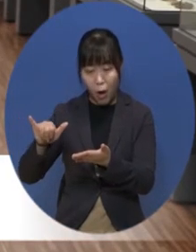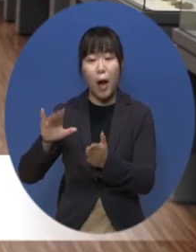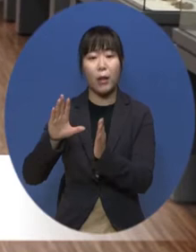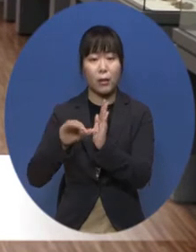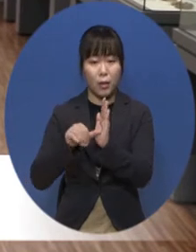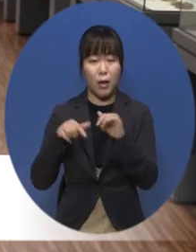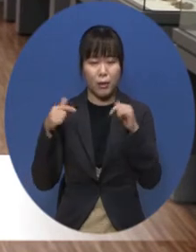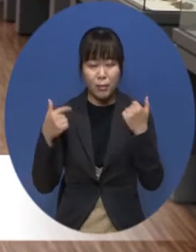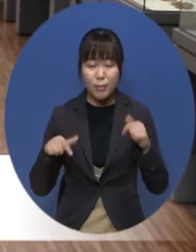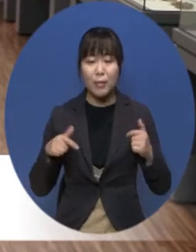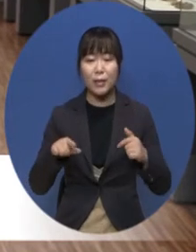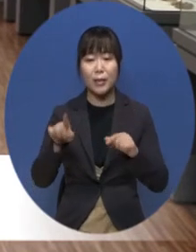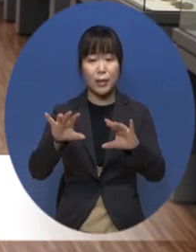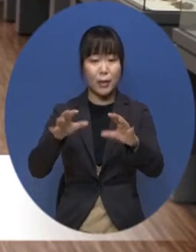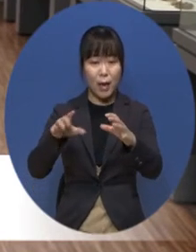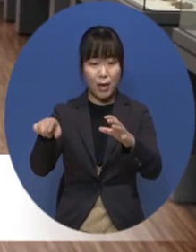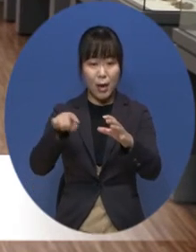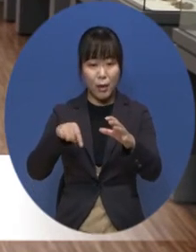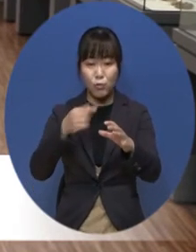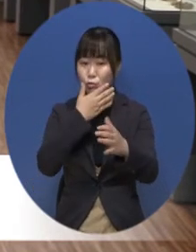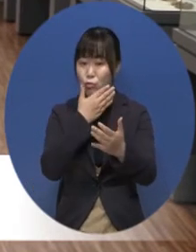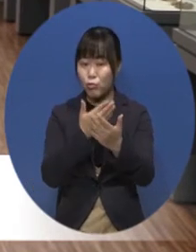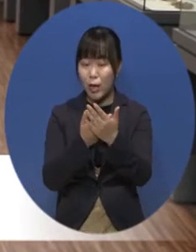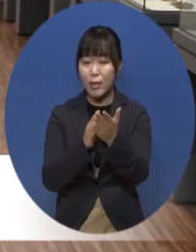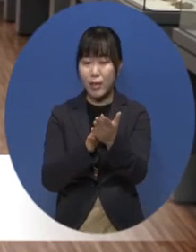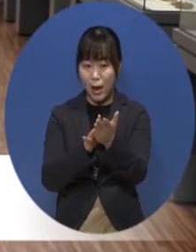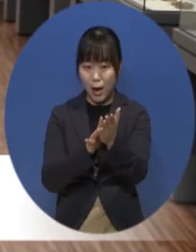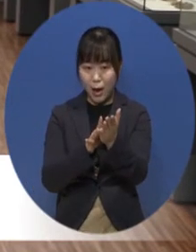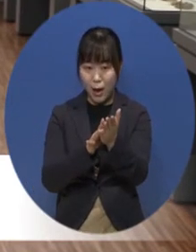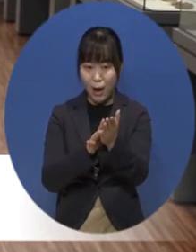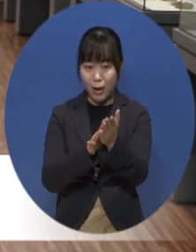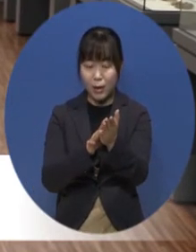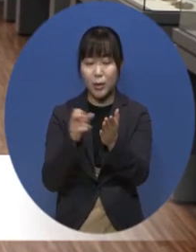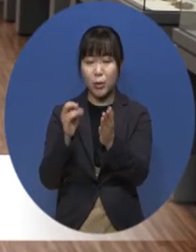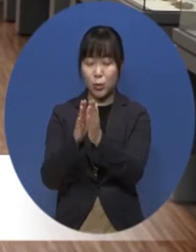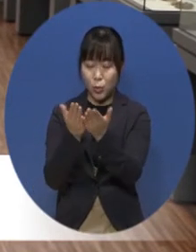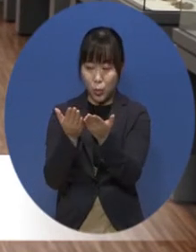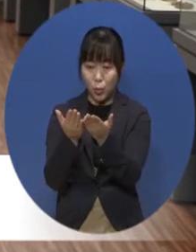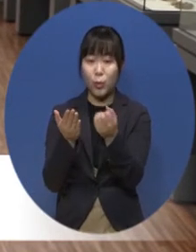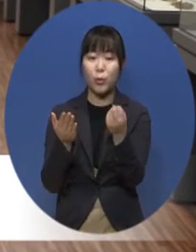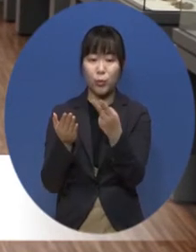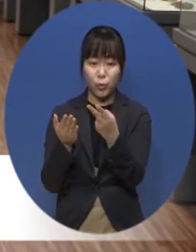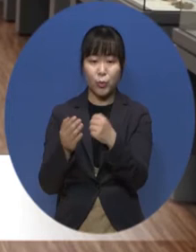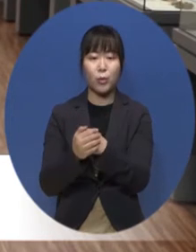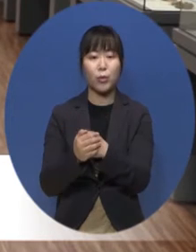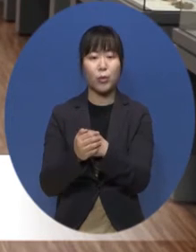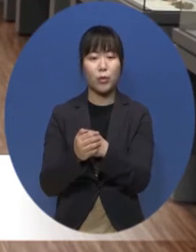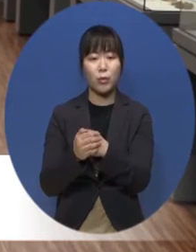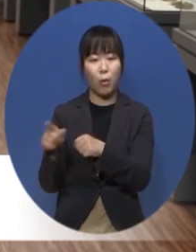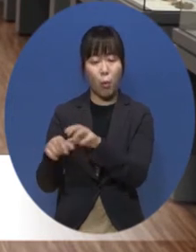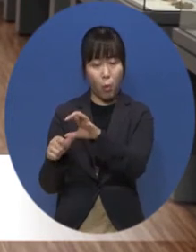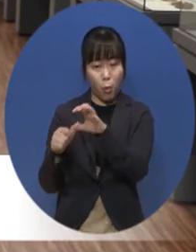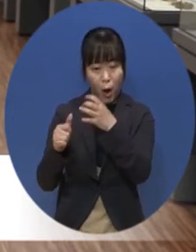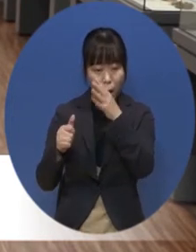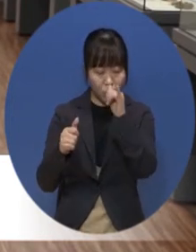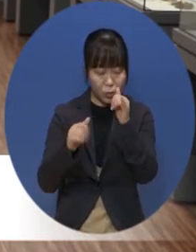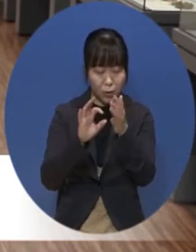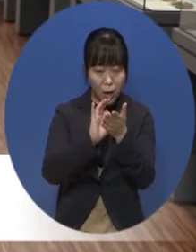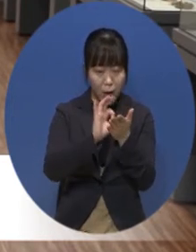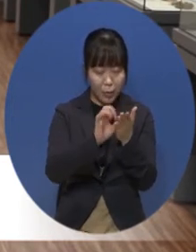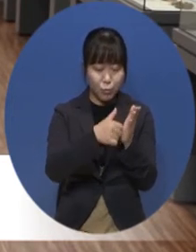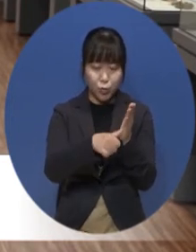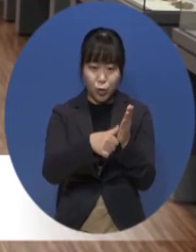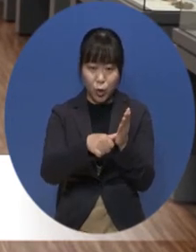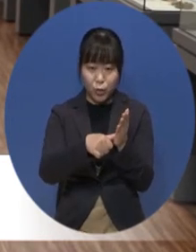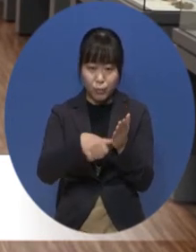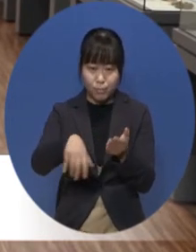그때마다 그 나라에 그 필요한 중요한 약초 도서나 그 활용할 수 있는